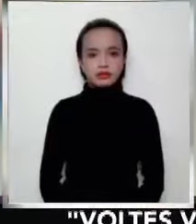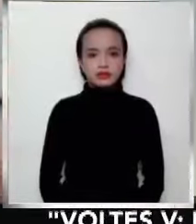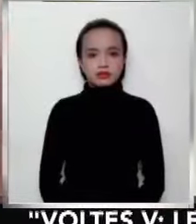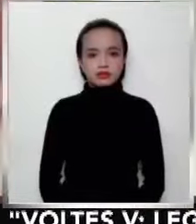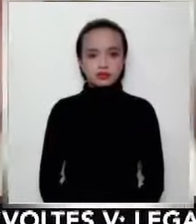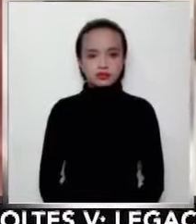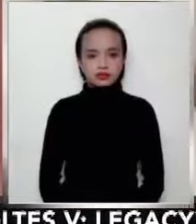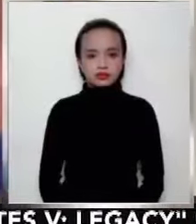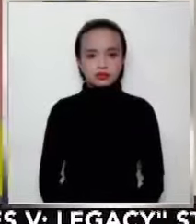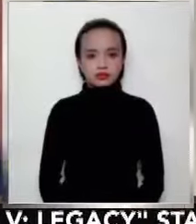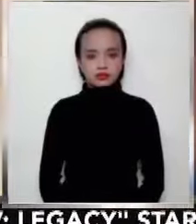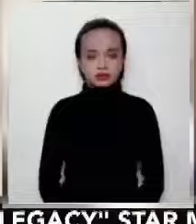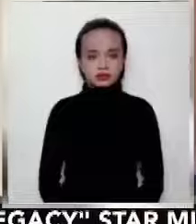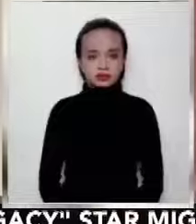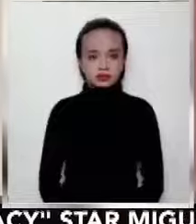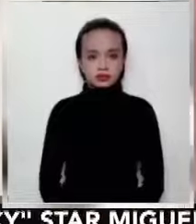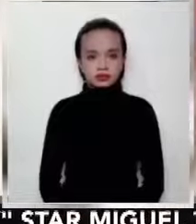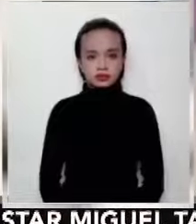akin ang